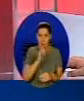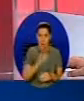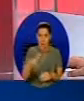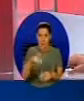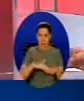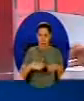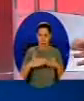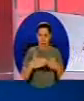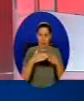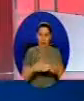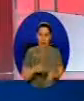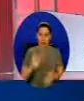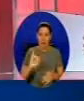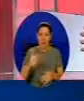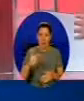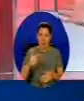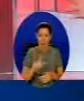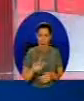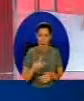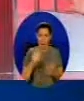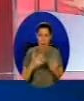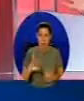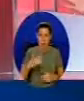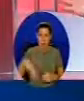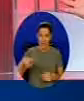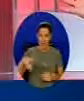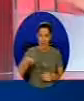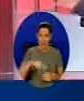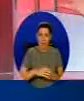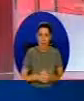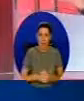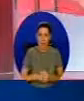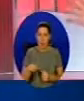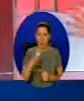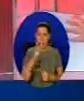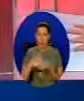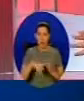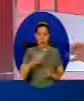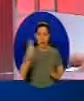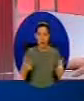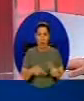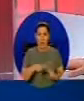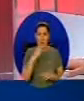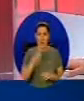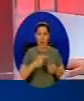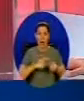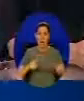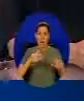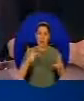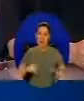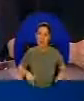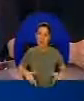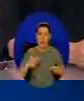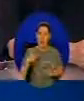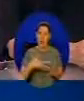הביגל, שהוא הסתובב, אתה יודע, הוא היה כאילו על רוב היקום, וראה את כל צורות חיים וחקר אותה? קודם כל,